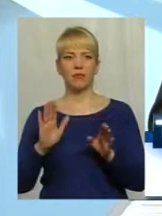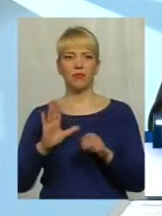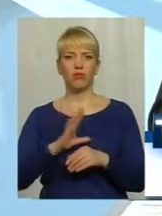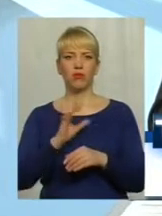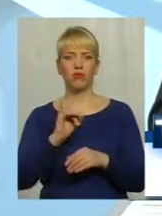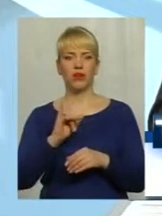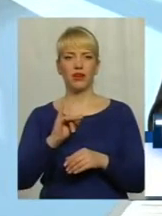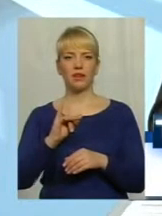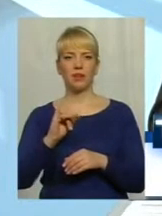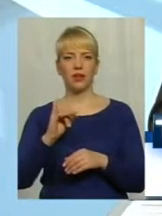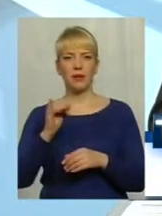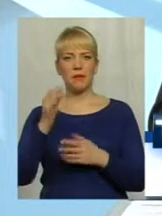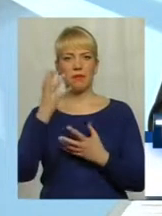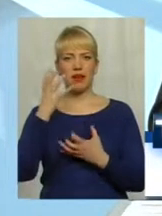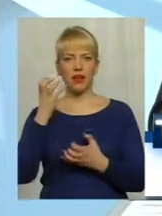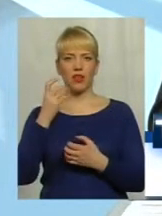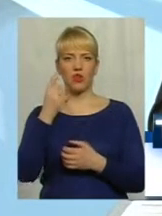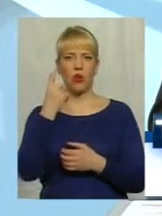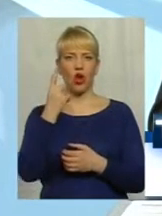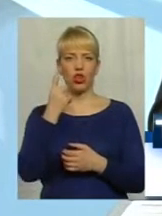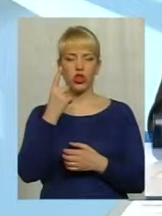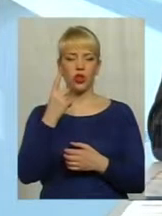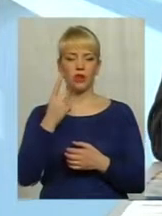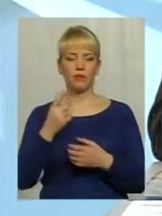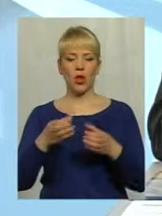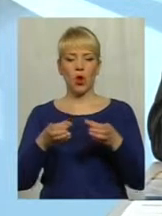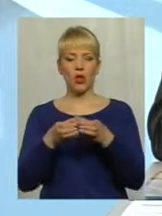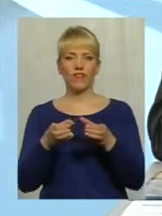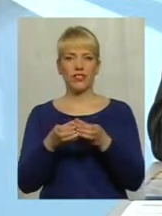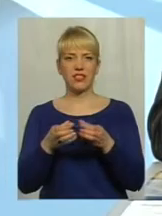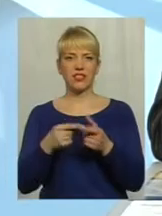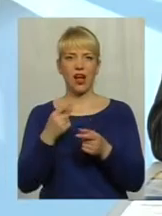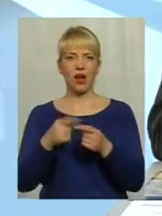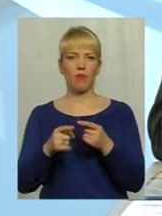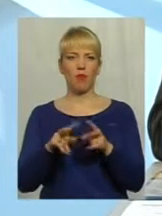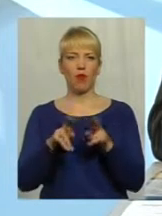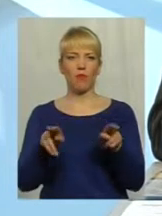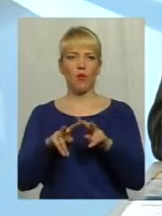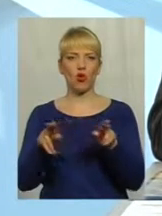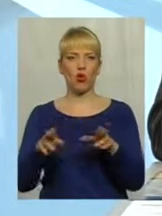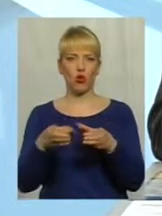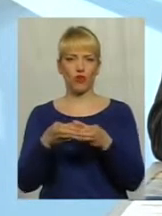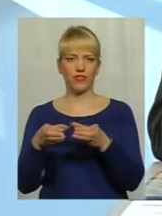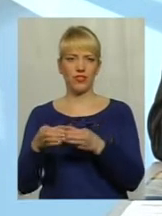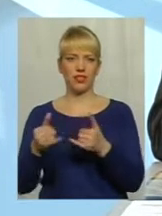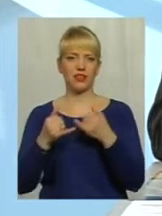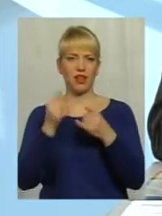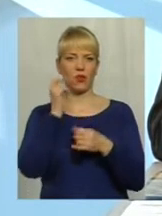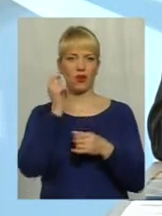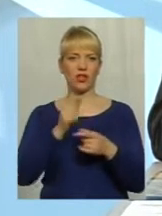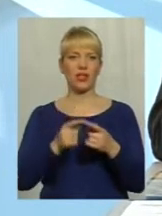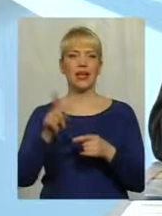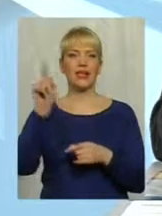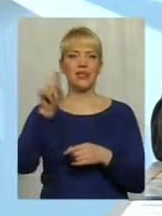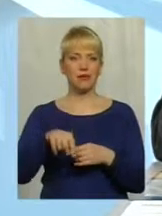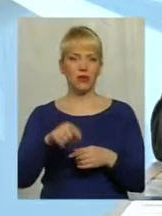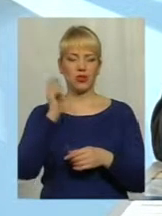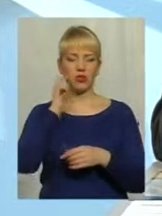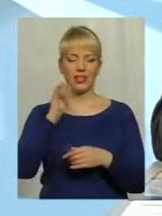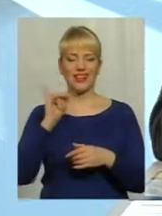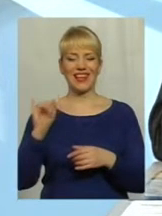прихильником одноконфесійності або моноконфесійності якоїсь для України, тим більше, що Україна і історично, і